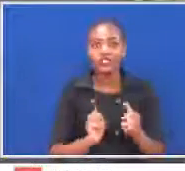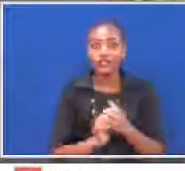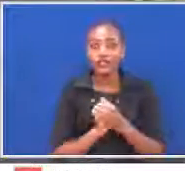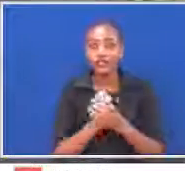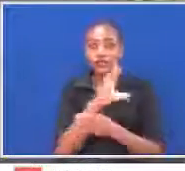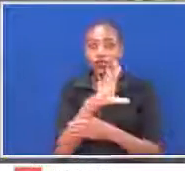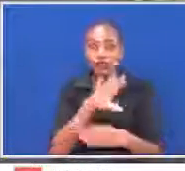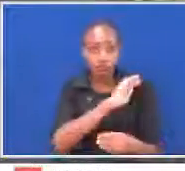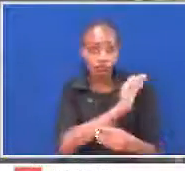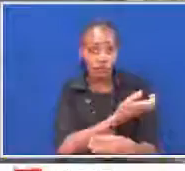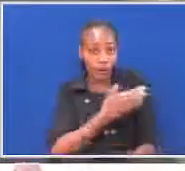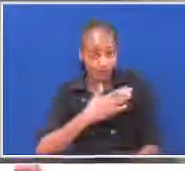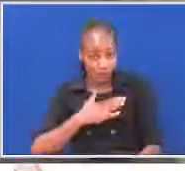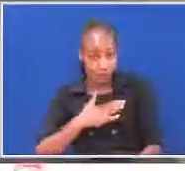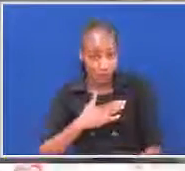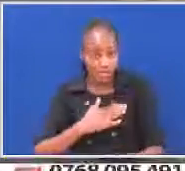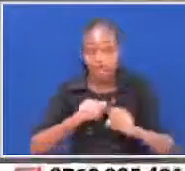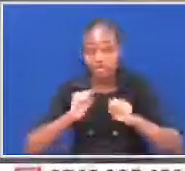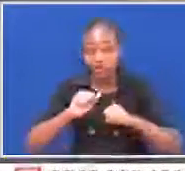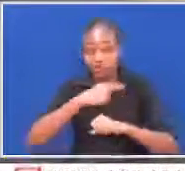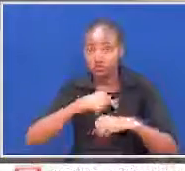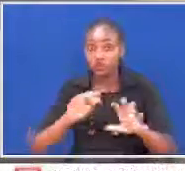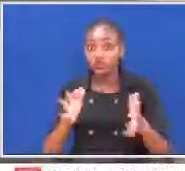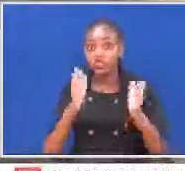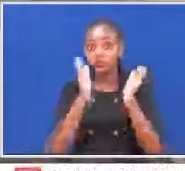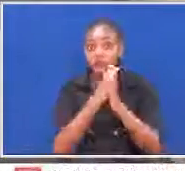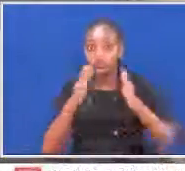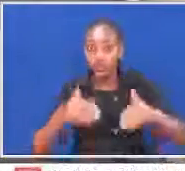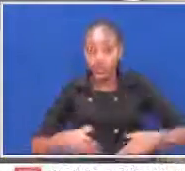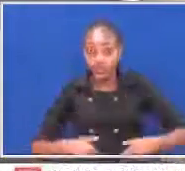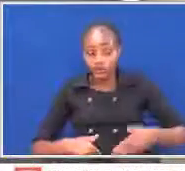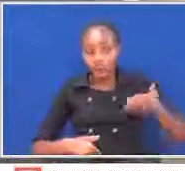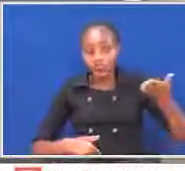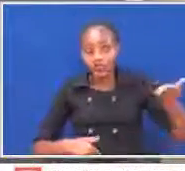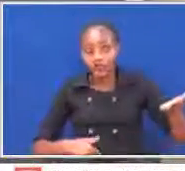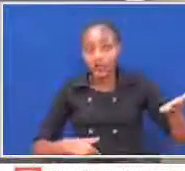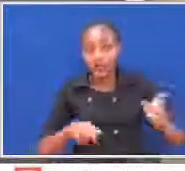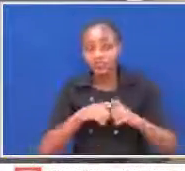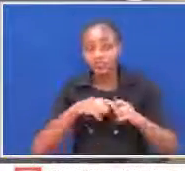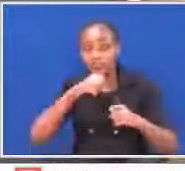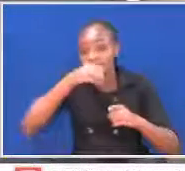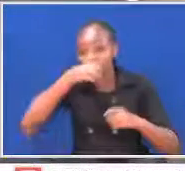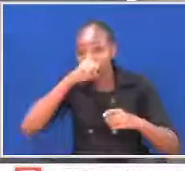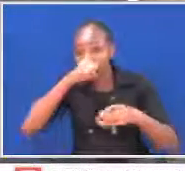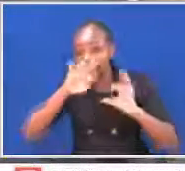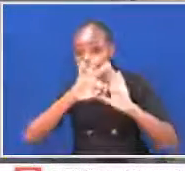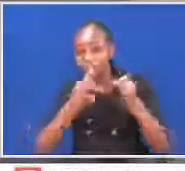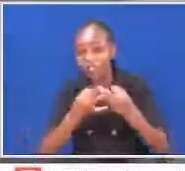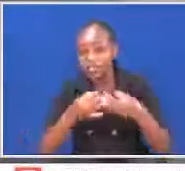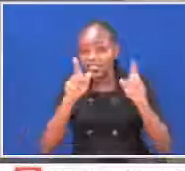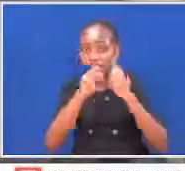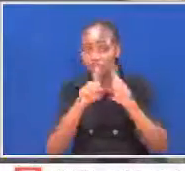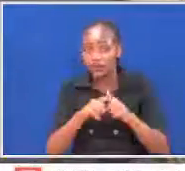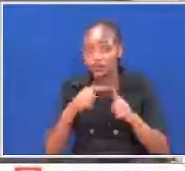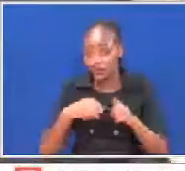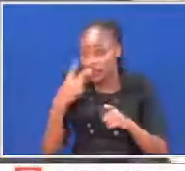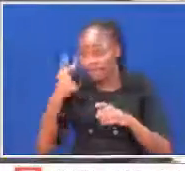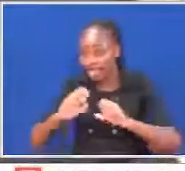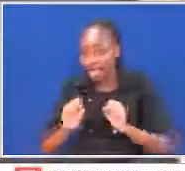ile kidogo, tuweze nisherehekea na vijana, street families, niona hata